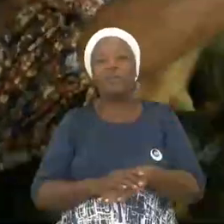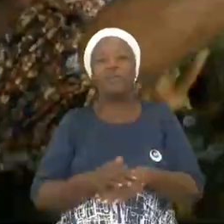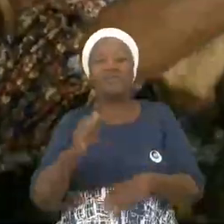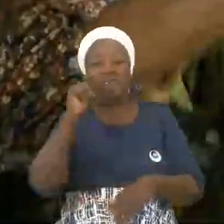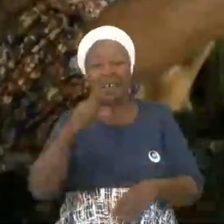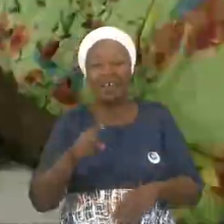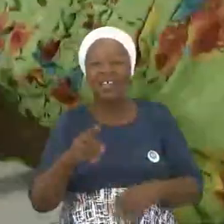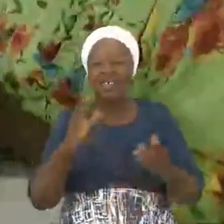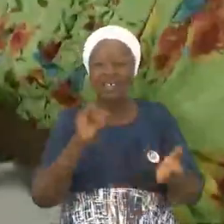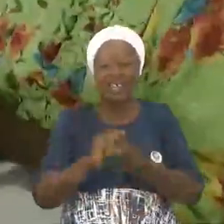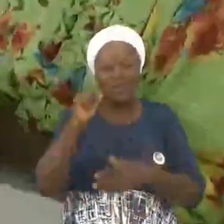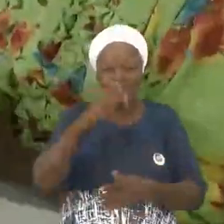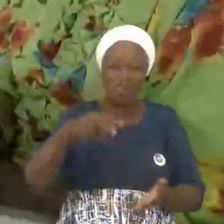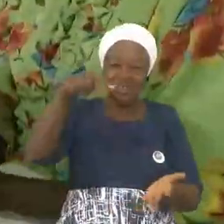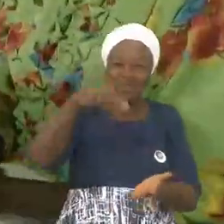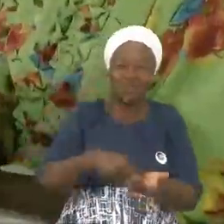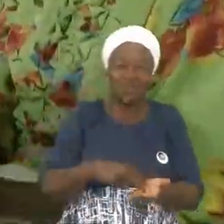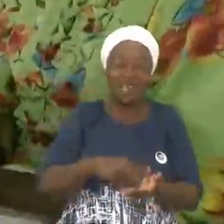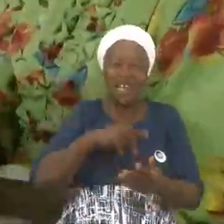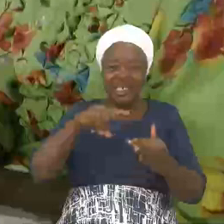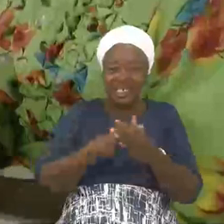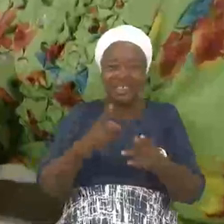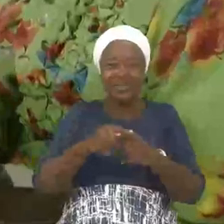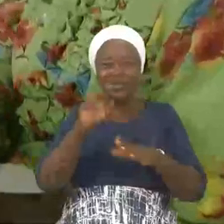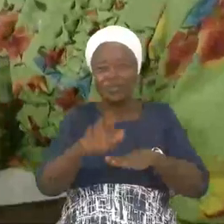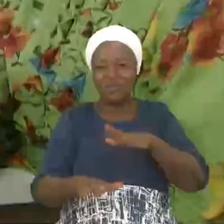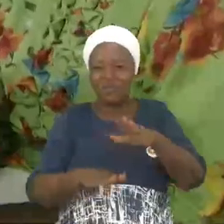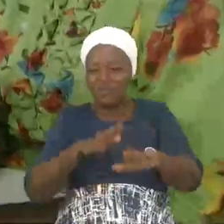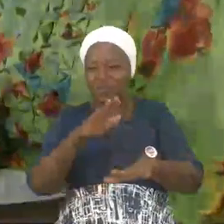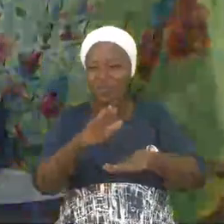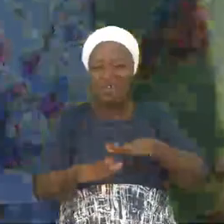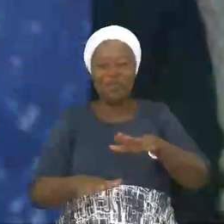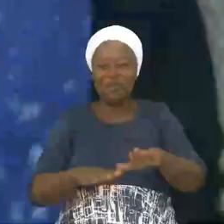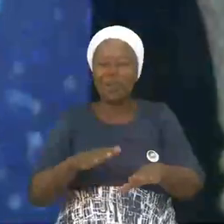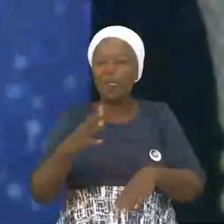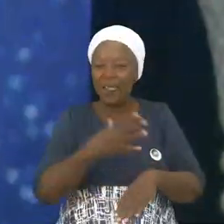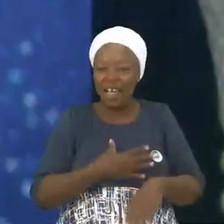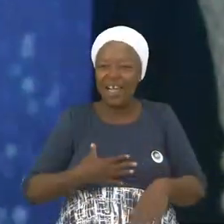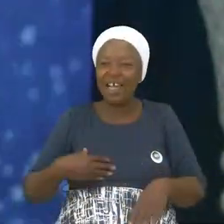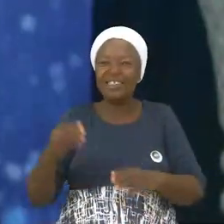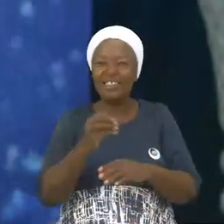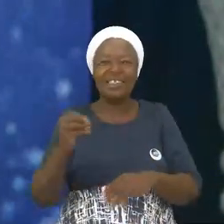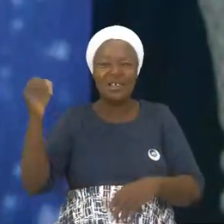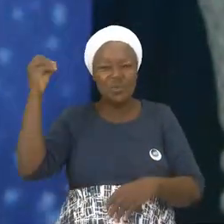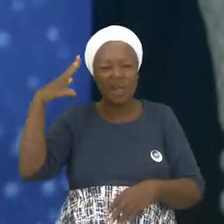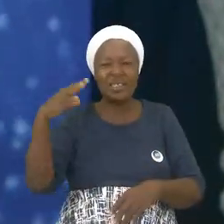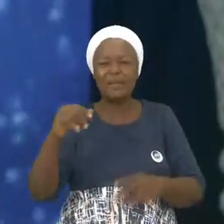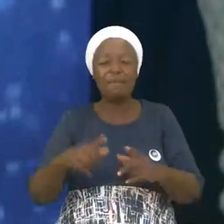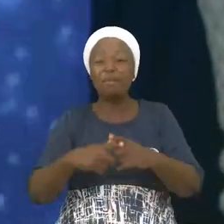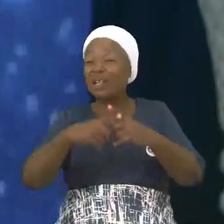la puissance est descendue sur elle. Elle s'est levée, elle a commencé à marcher.